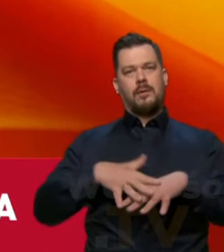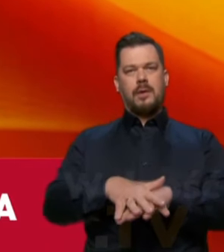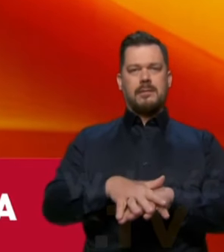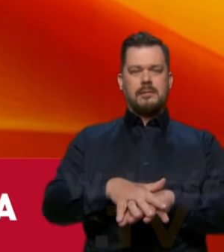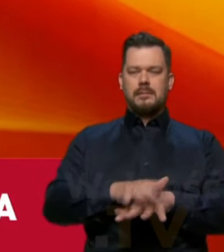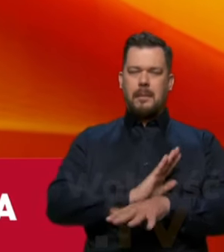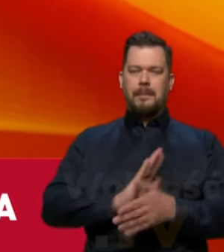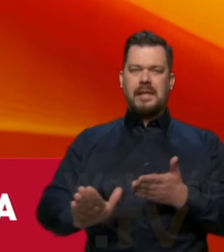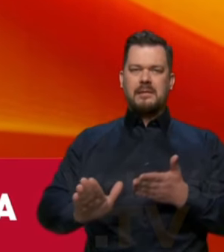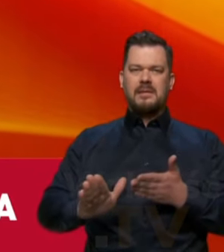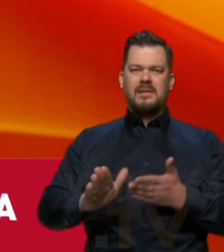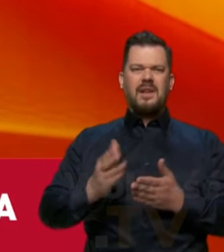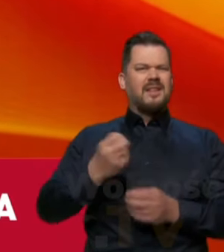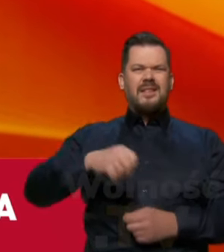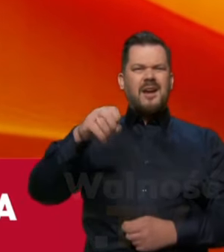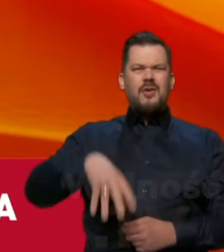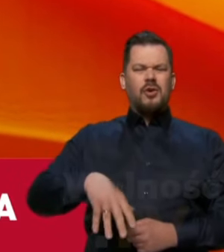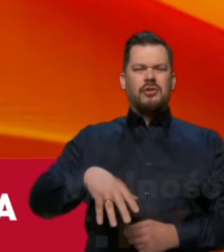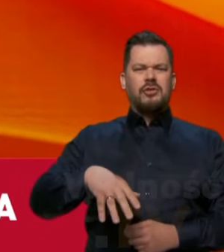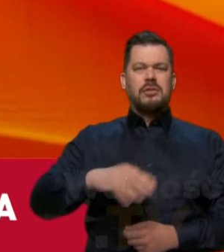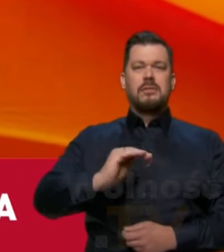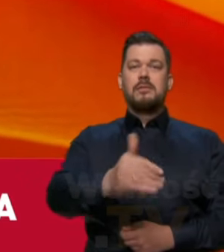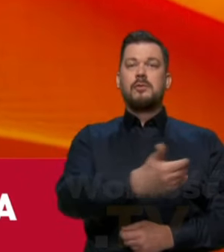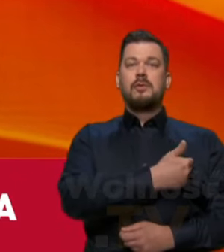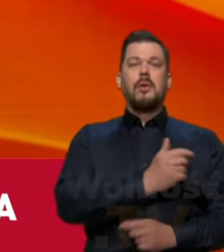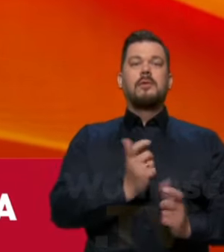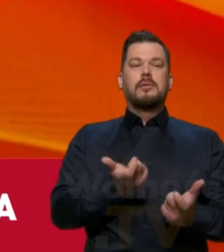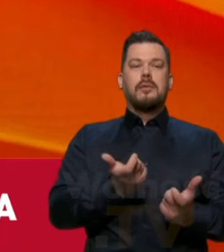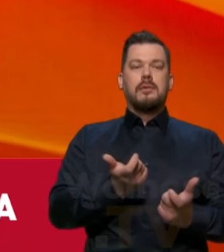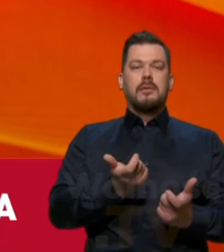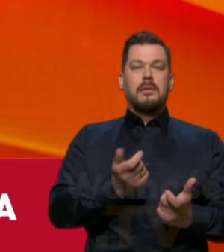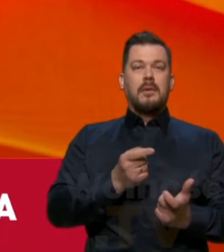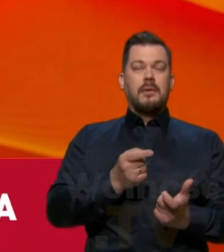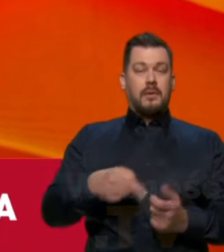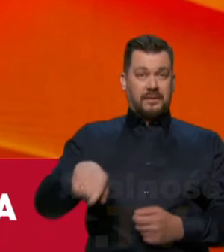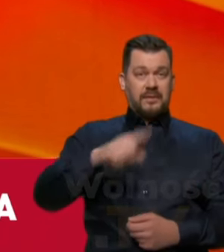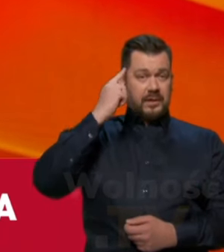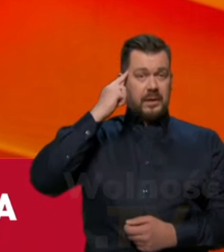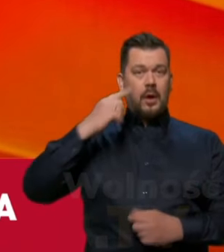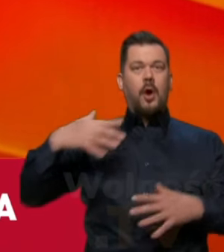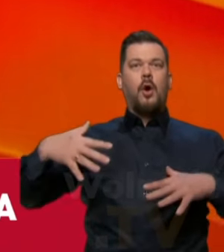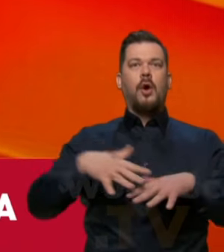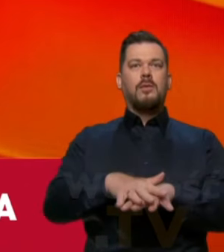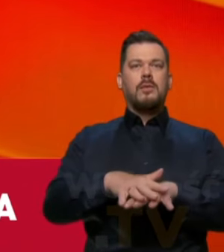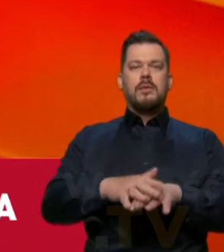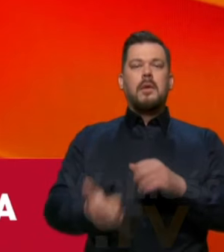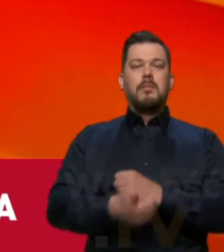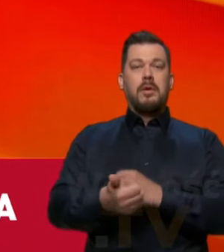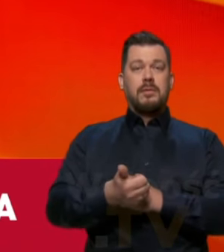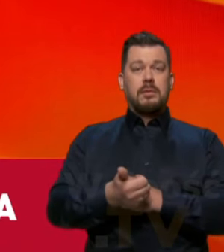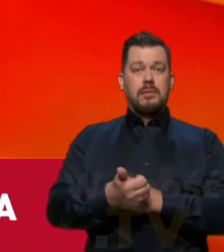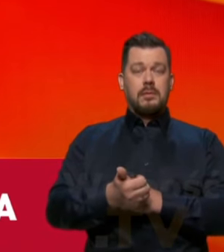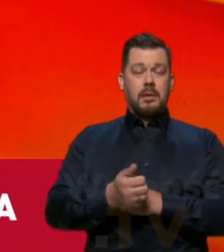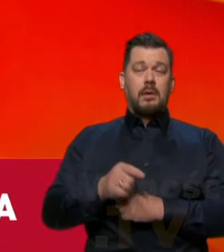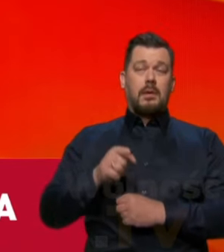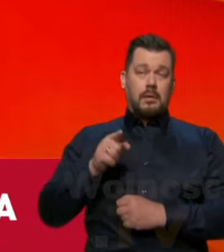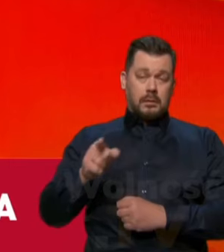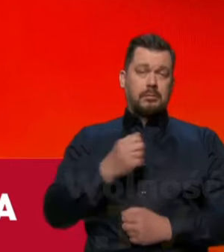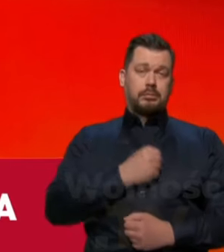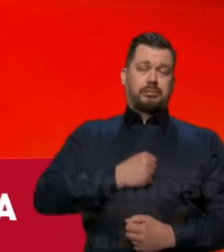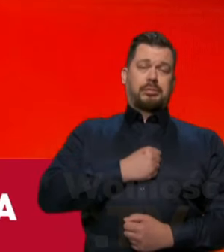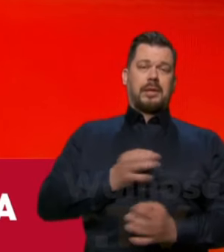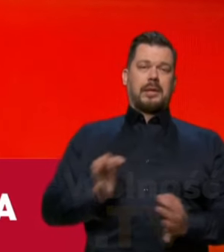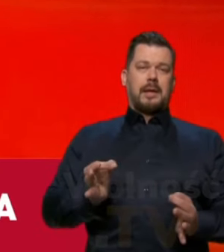Bo najgorszą rzeczą w szkolnictwie, poza upaństwowieniem, jest koedukacja, z powodu których tutaj niestety nie ma